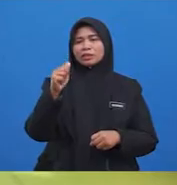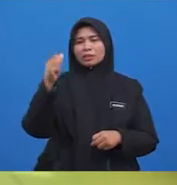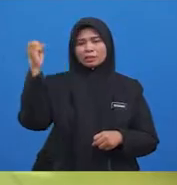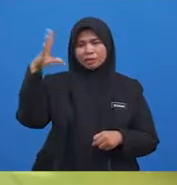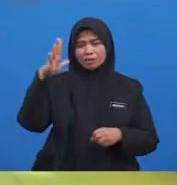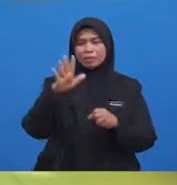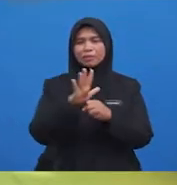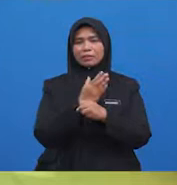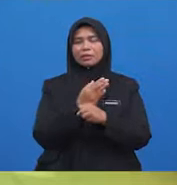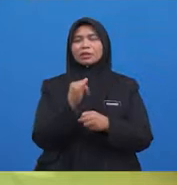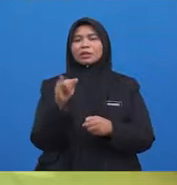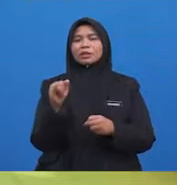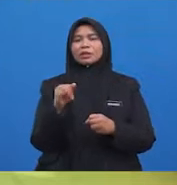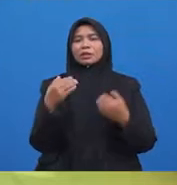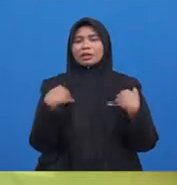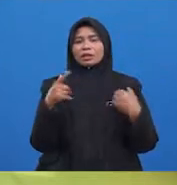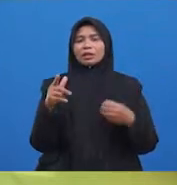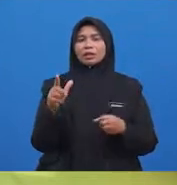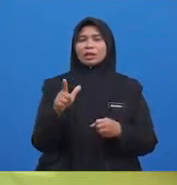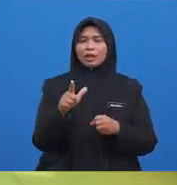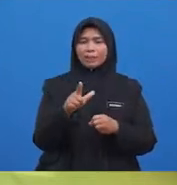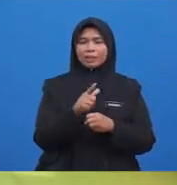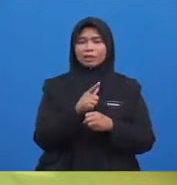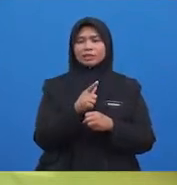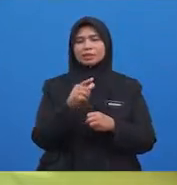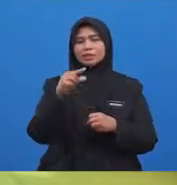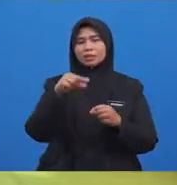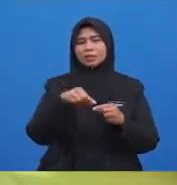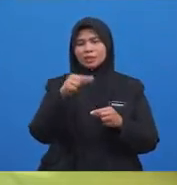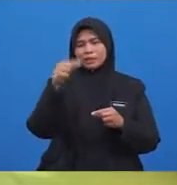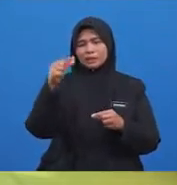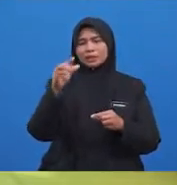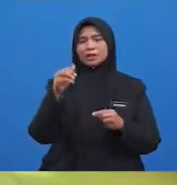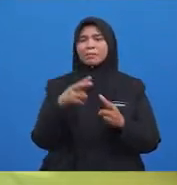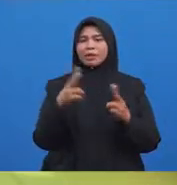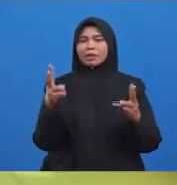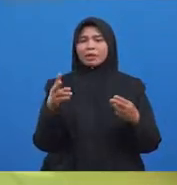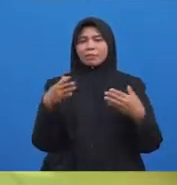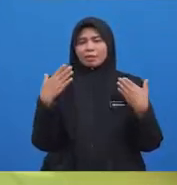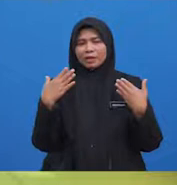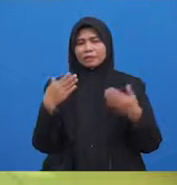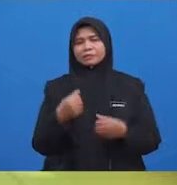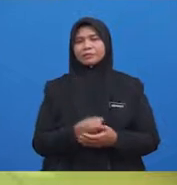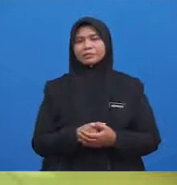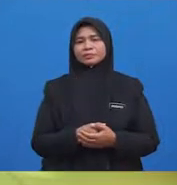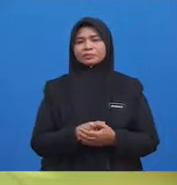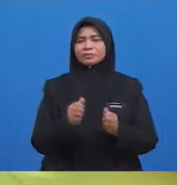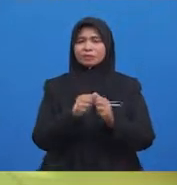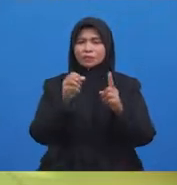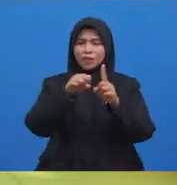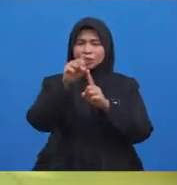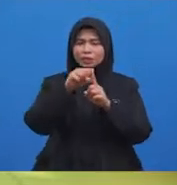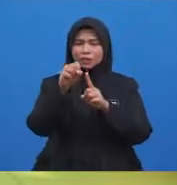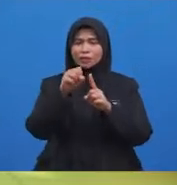Ia merupakan Lapisan gas yang paling panas di atmosfer matahari dengan suhu